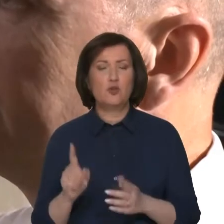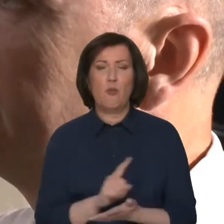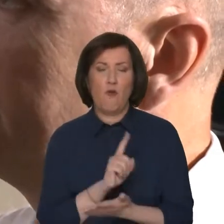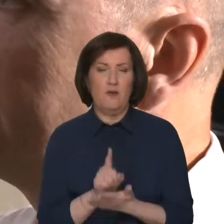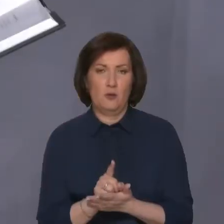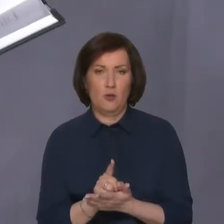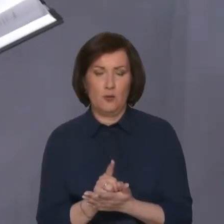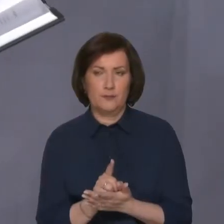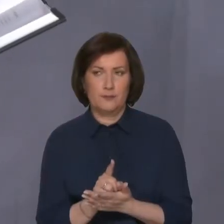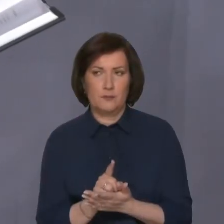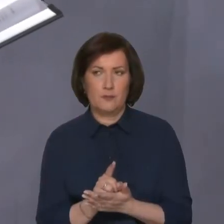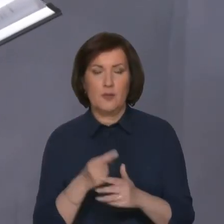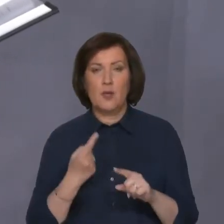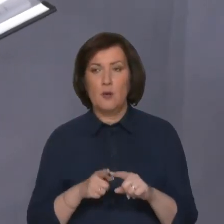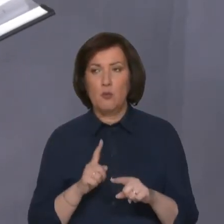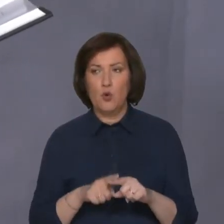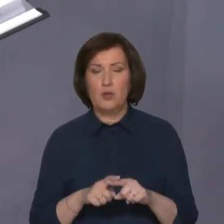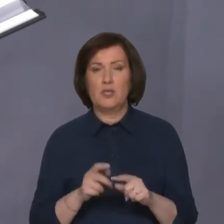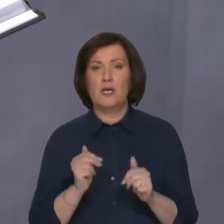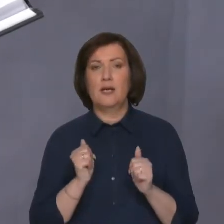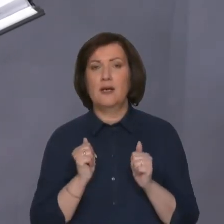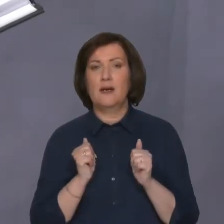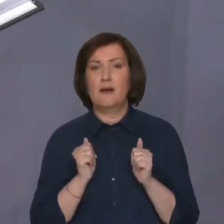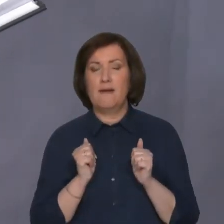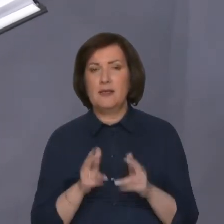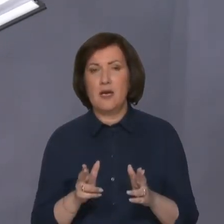повинно. Бо як вихором